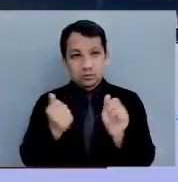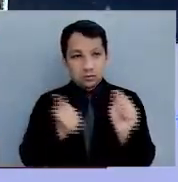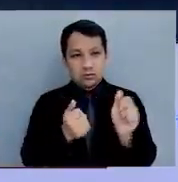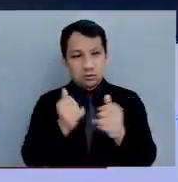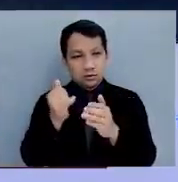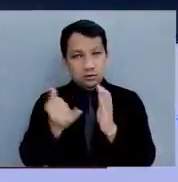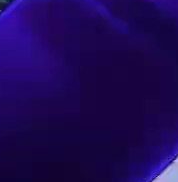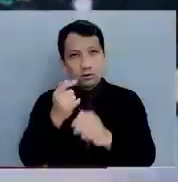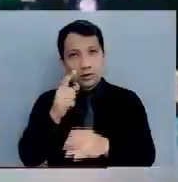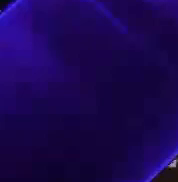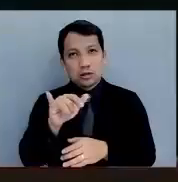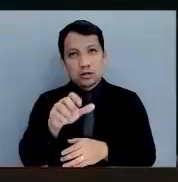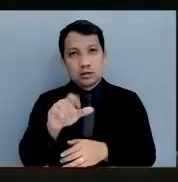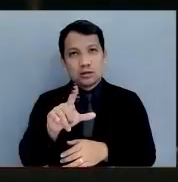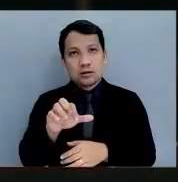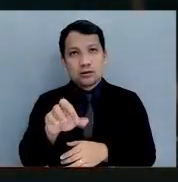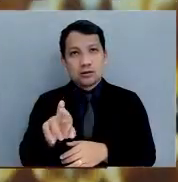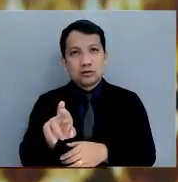Taylor.